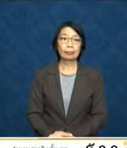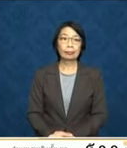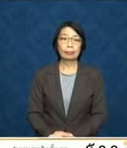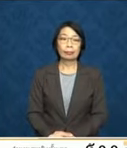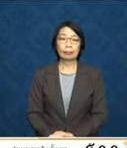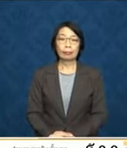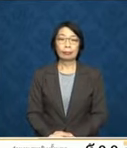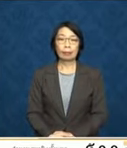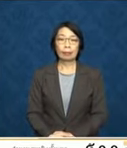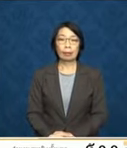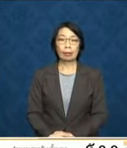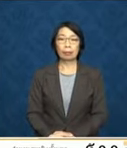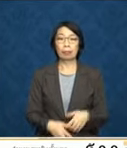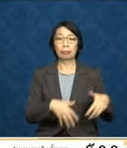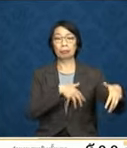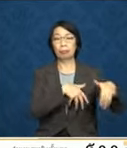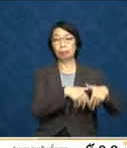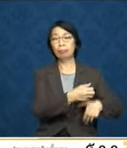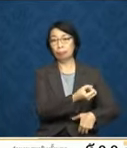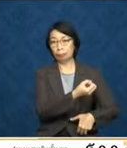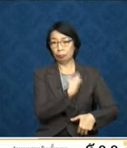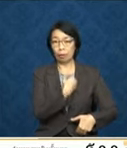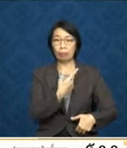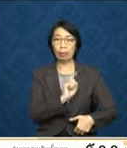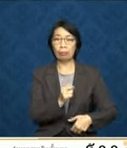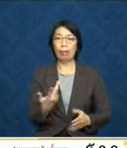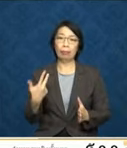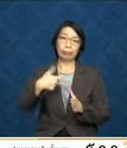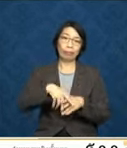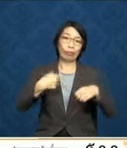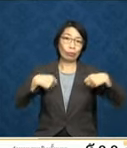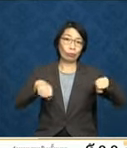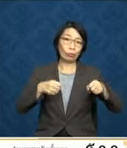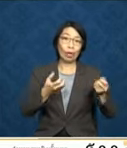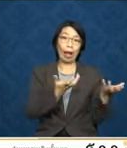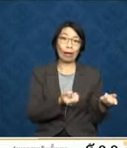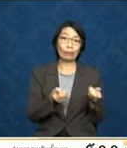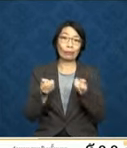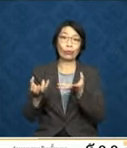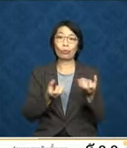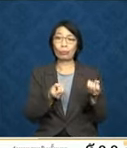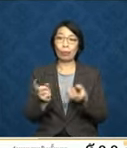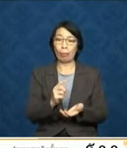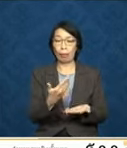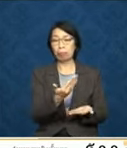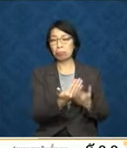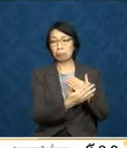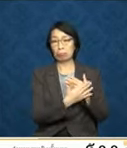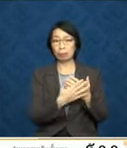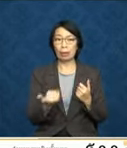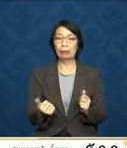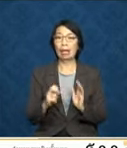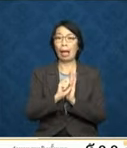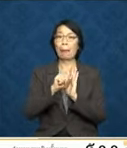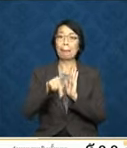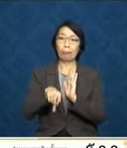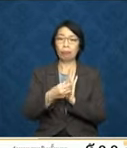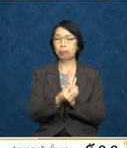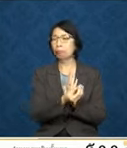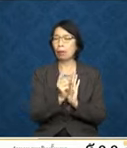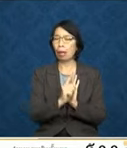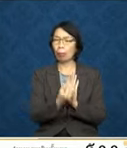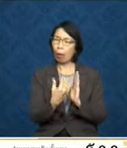รับเรื่องร้องเรียนมาจากไรเดอร์จังหวัดระยองนะคะได้รับประกาศจากแพลตฟอร์มรับส่งอาหารรายหนึ่งแ